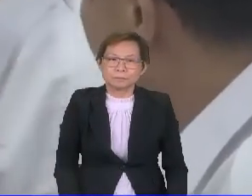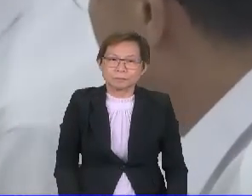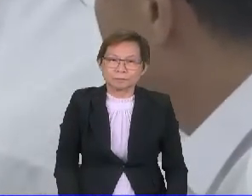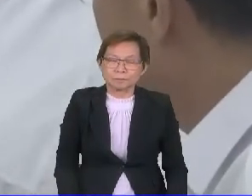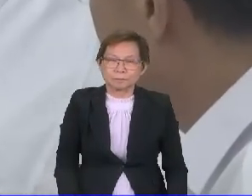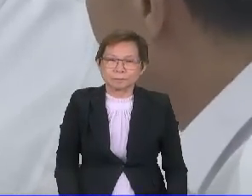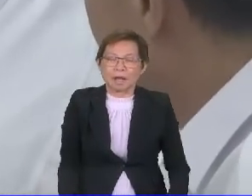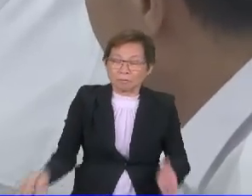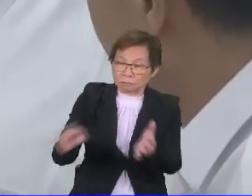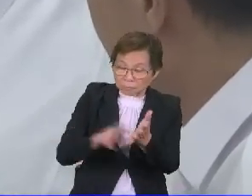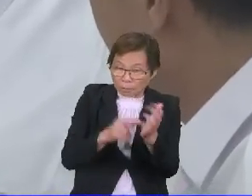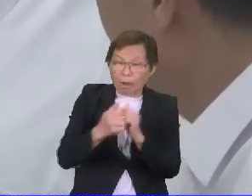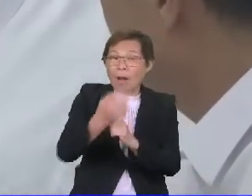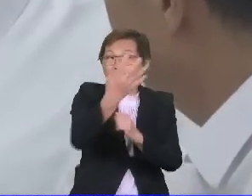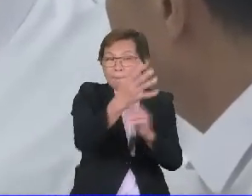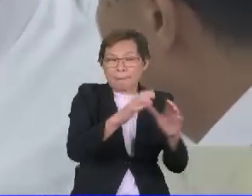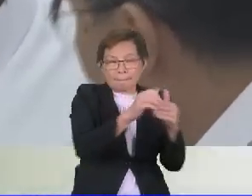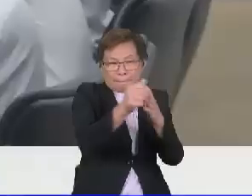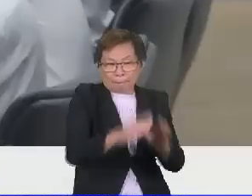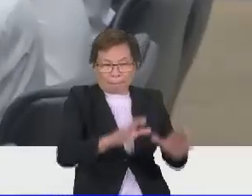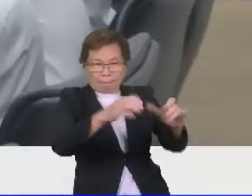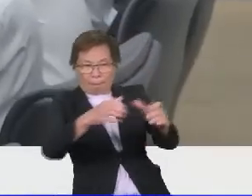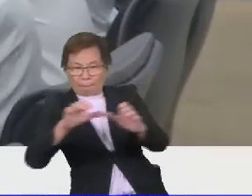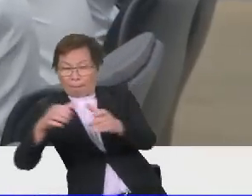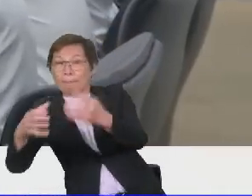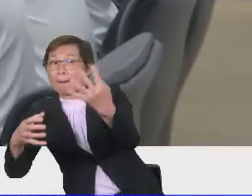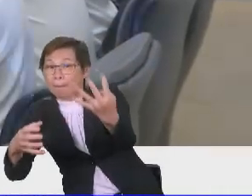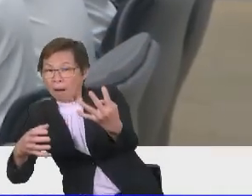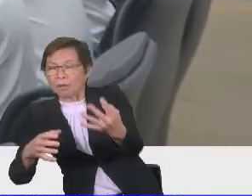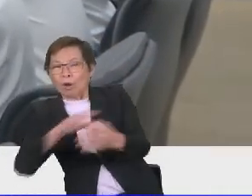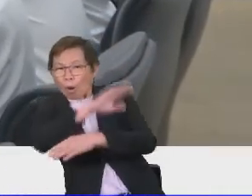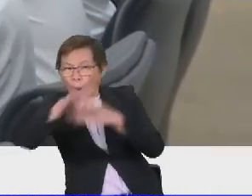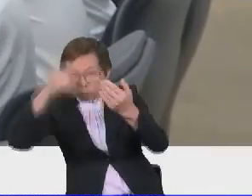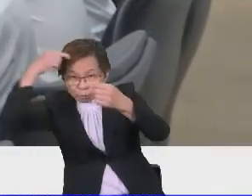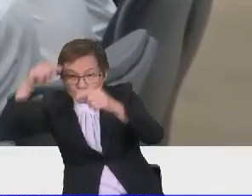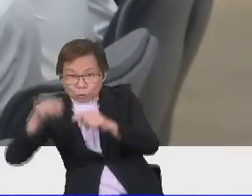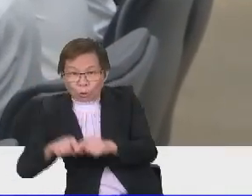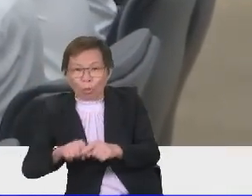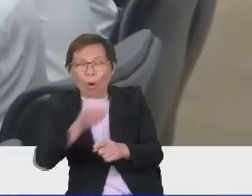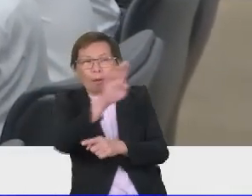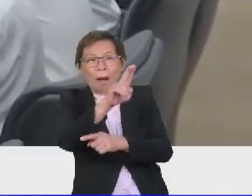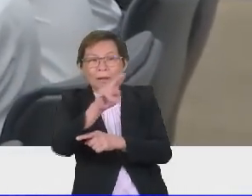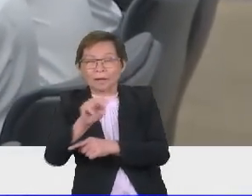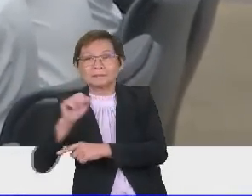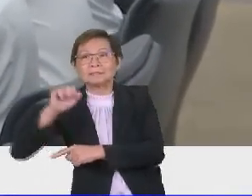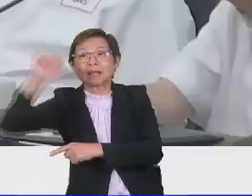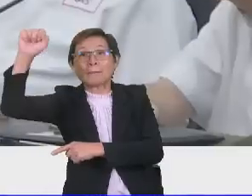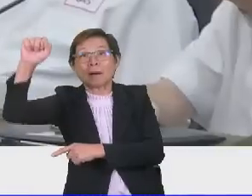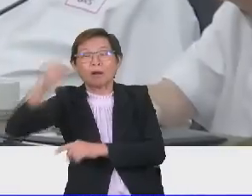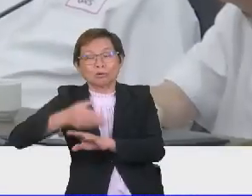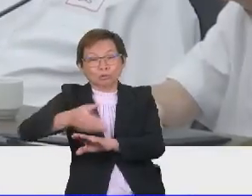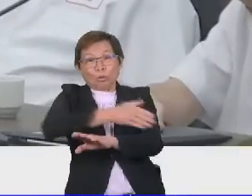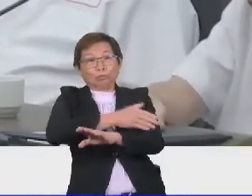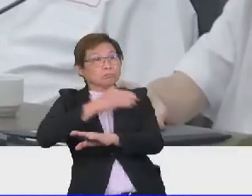dalam kenyataan bersama 4 kepemimpinan tertinggi Patih komponen tersebut sepakat pengumuman barisan nasional BN Sabah sebelum ini tidak